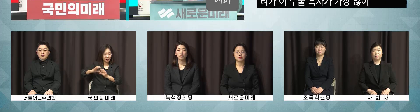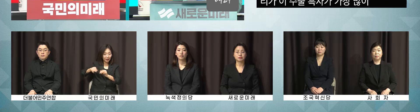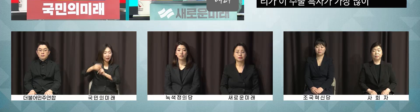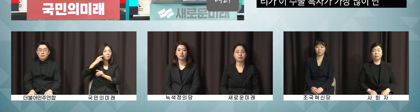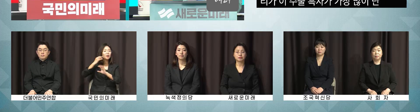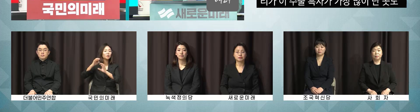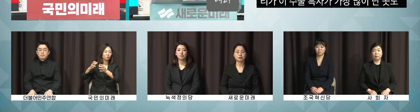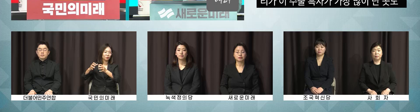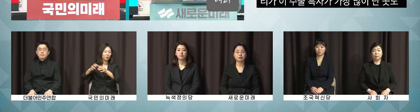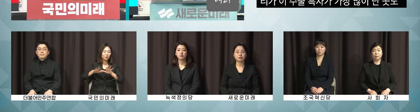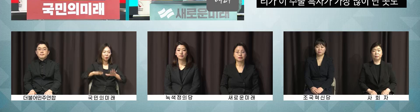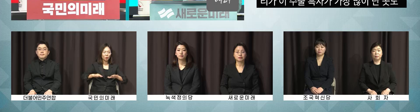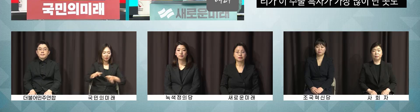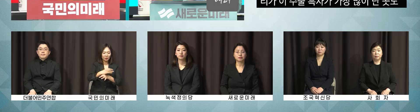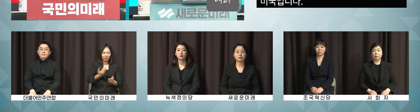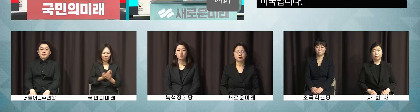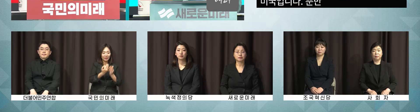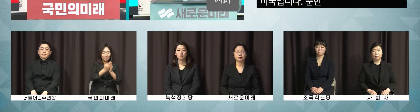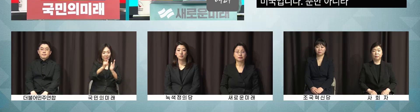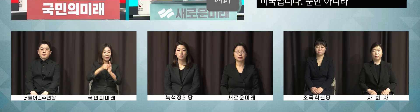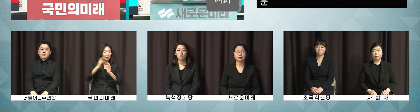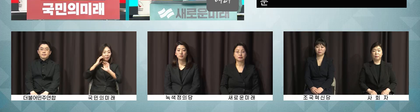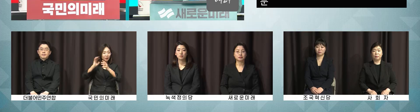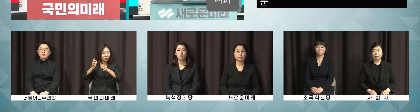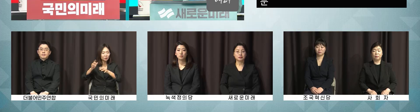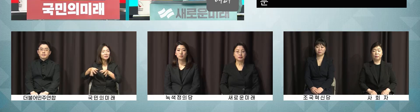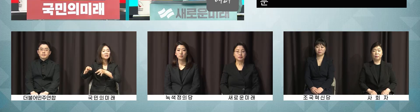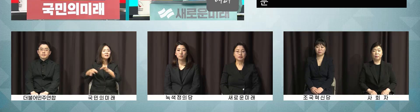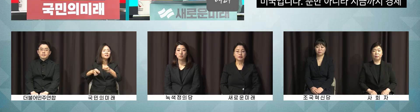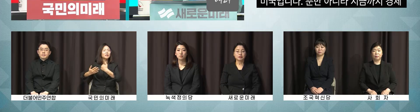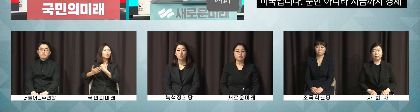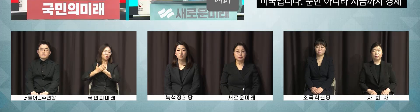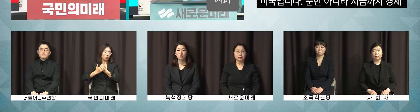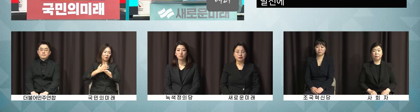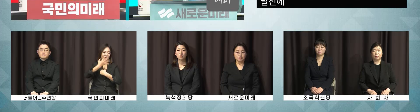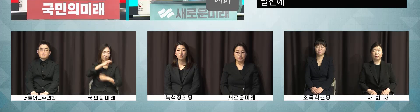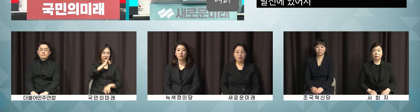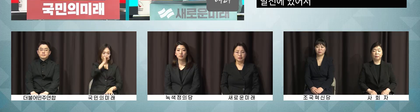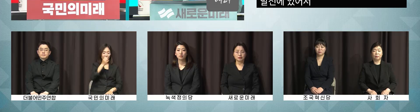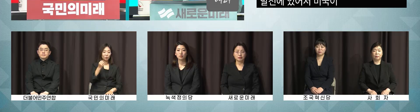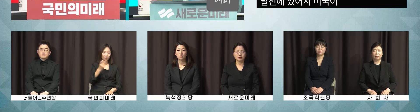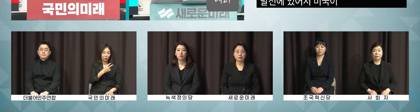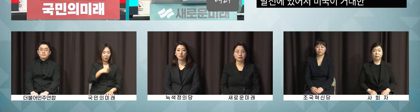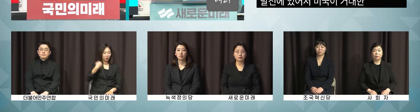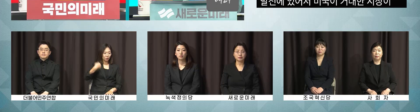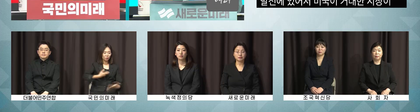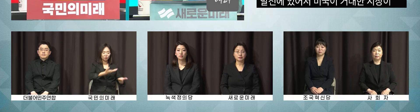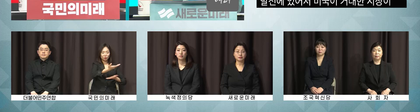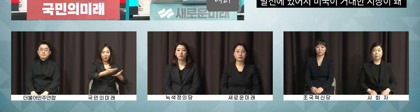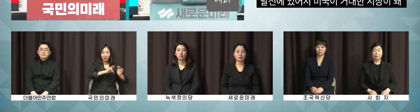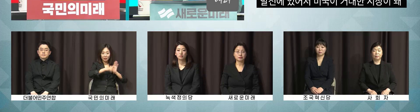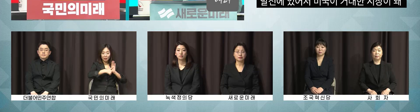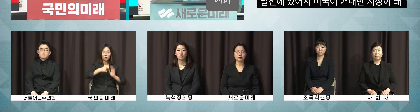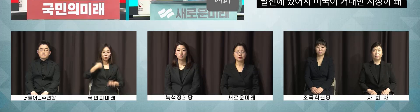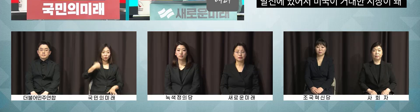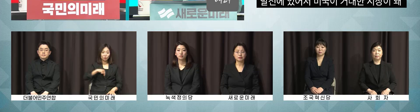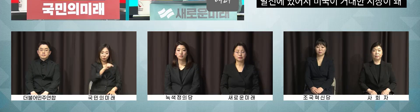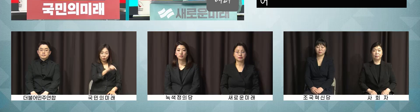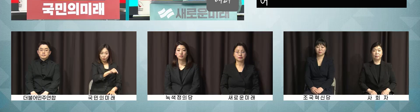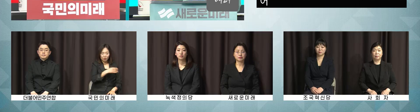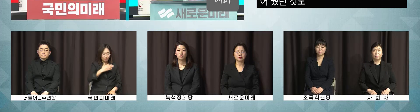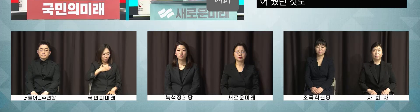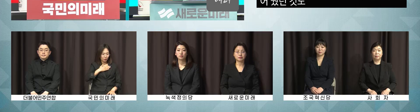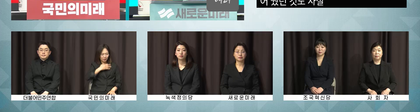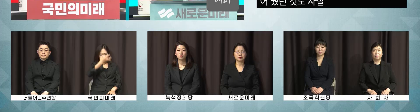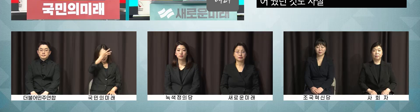뿐만 아니라 지금까지 경제 발전에 있어서 미국이 거대한 시장이 되어줬던 것도 사실이고요. 사실 중국과의 관계에 있어서는 중국과